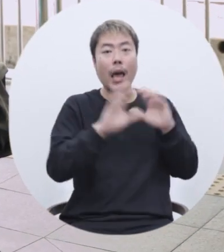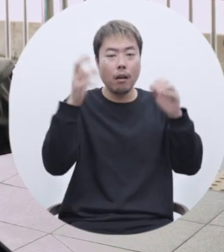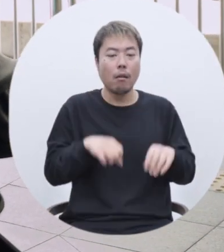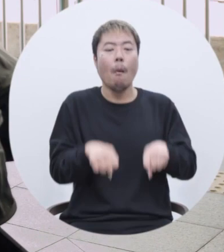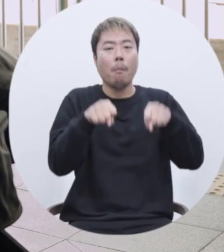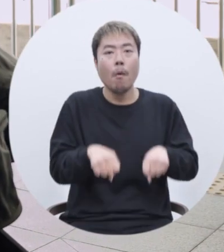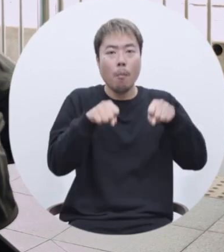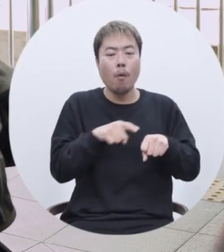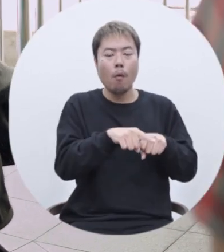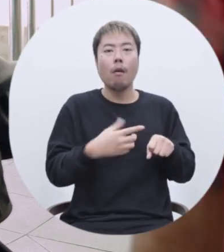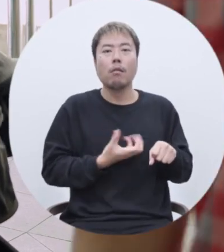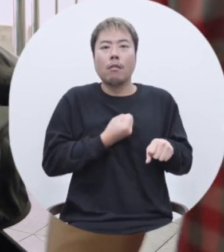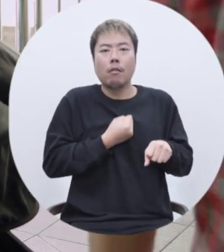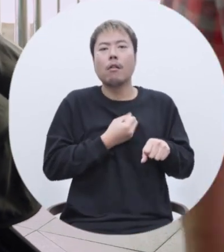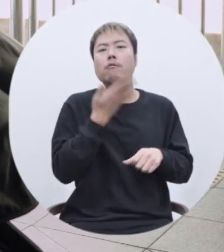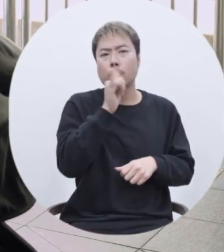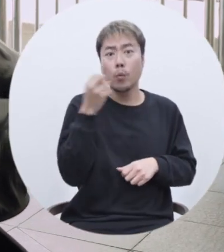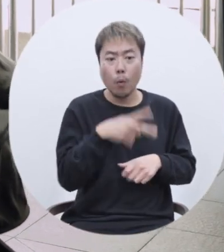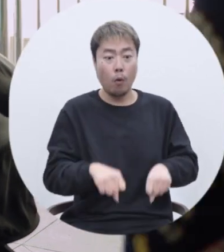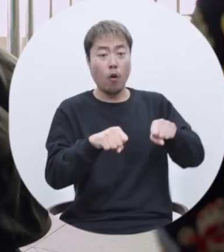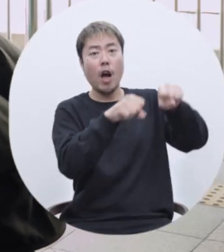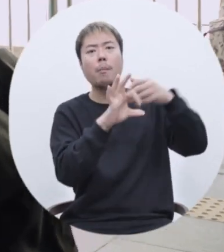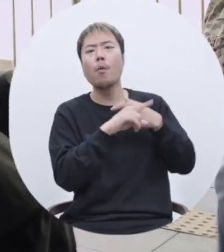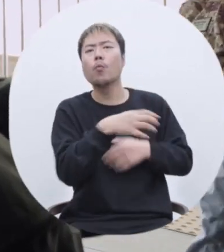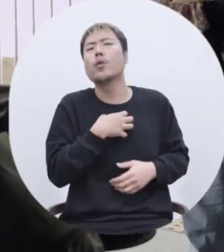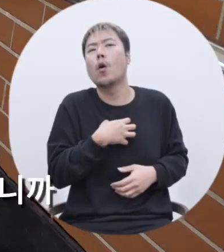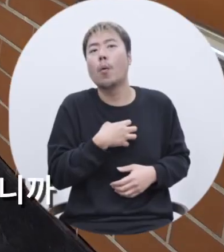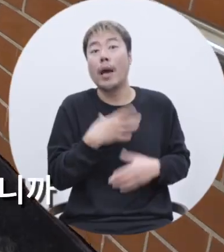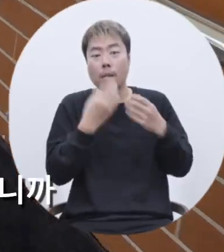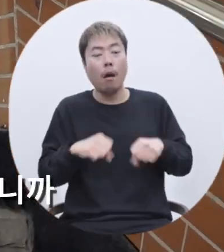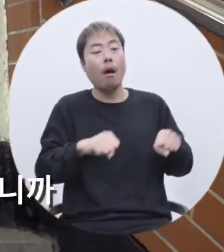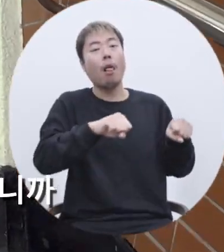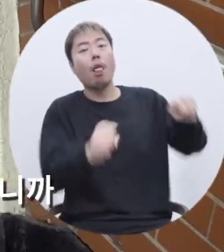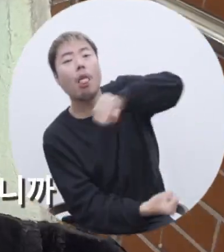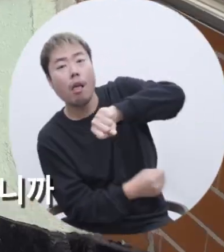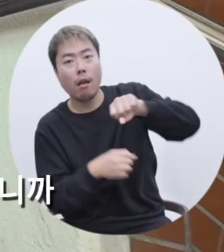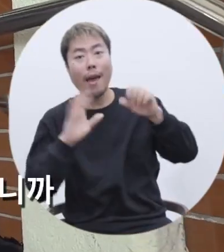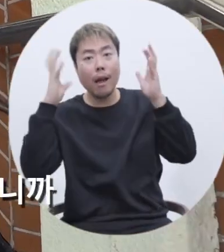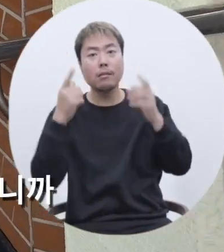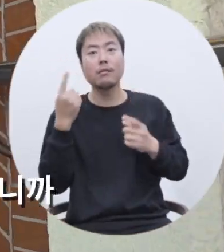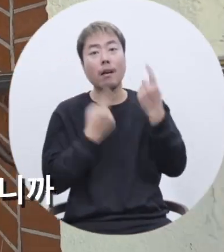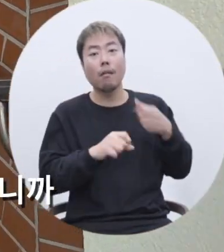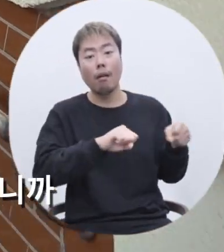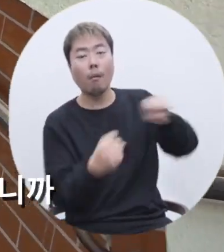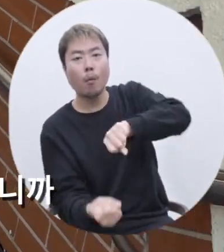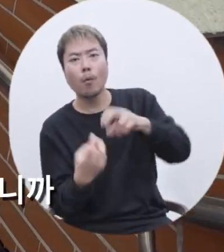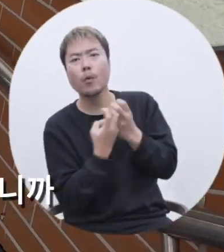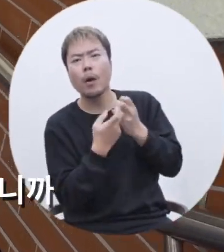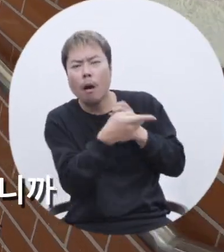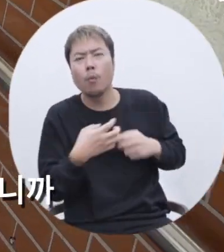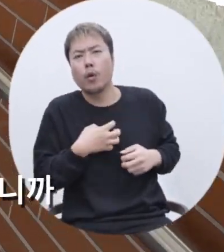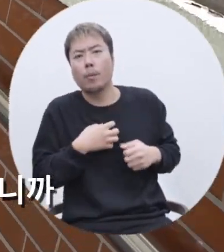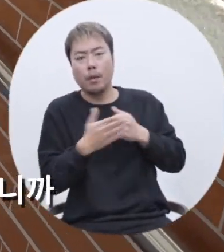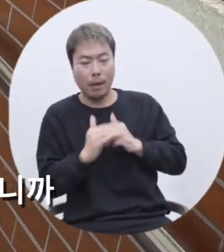가잖아요. 덜컹덜컹 거리니까. 그리고 위험하고 혹시나 올라가다가 애들이